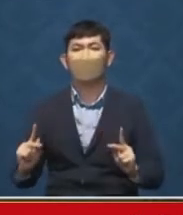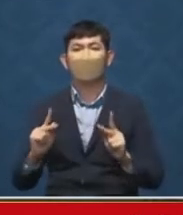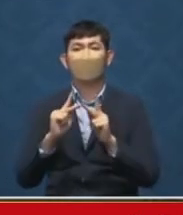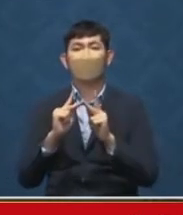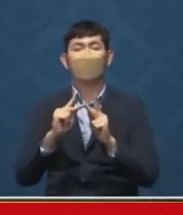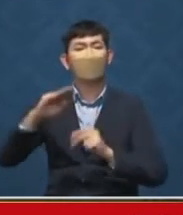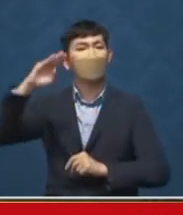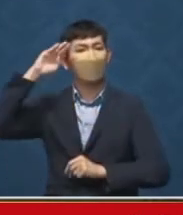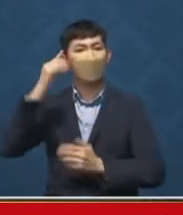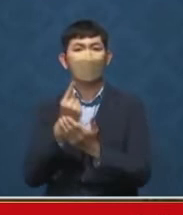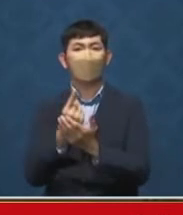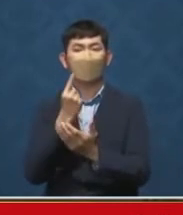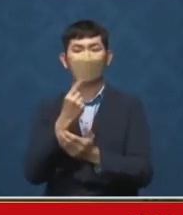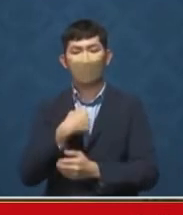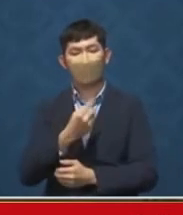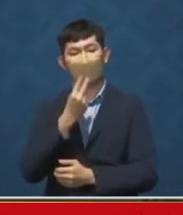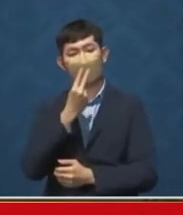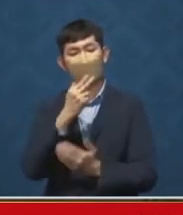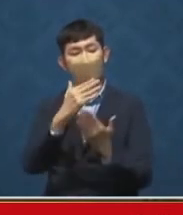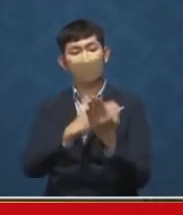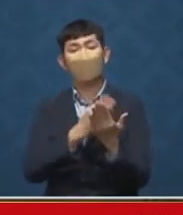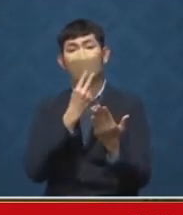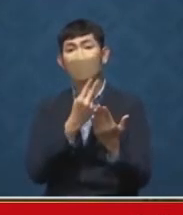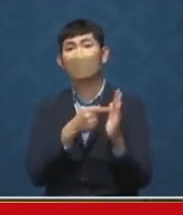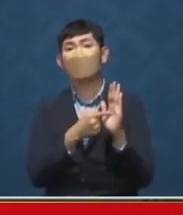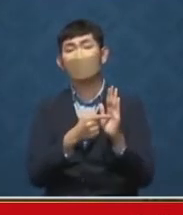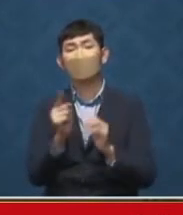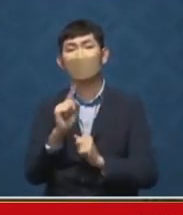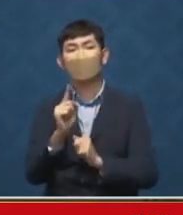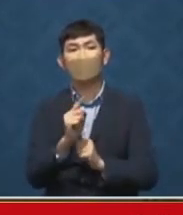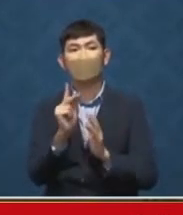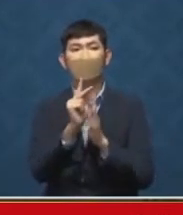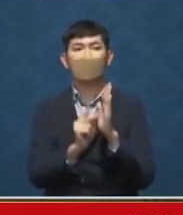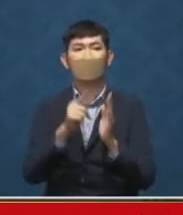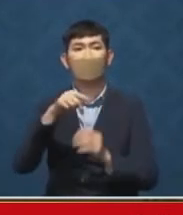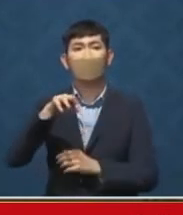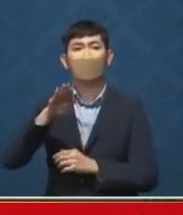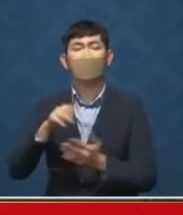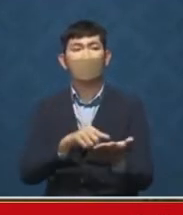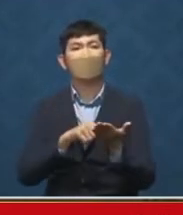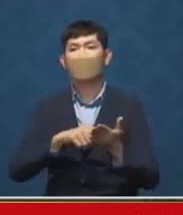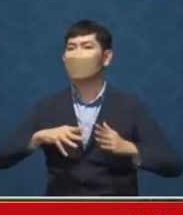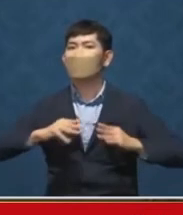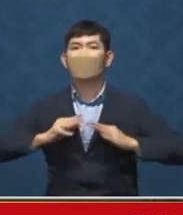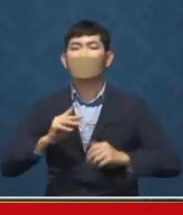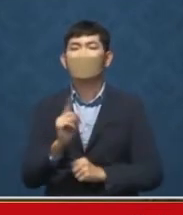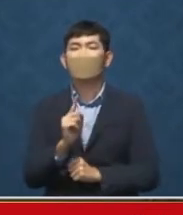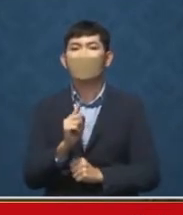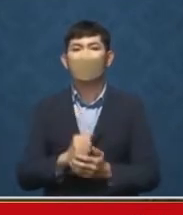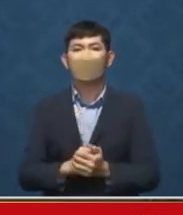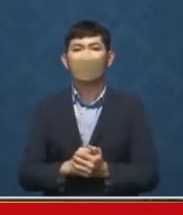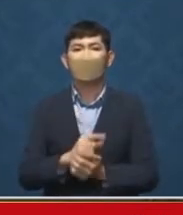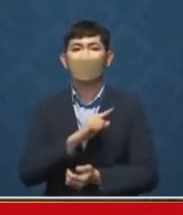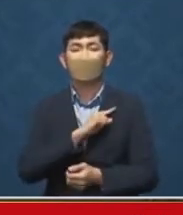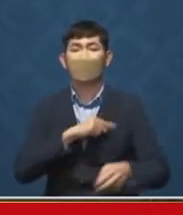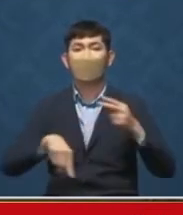ความเห็นต่างๆของตัวแทนกระทรวงกลาโหมผมก็พอที่จะคัดมาเล็กน้อยนะครับท่านประธานนะร่างพรบ.ที่เสนอที่เขา